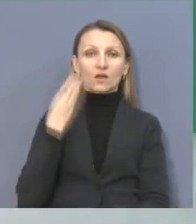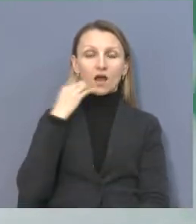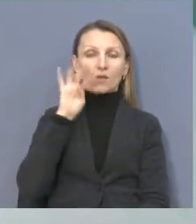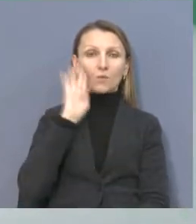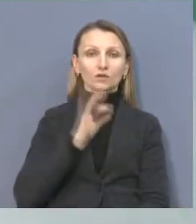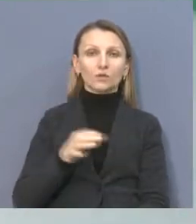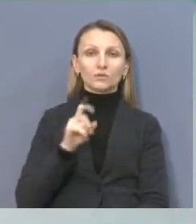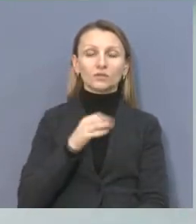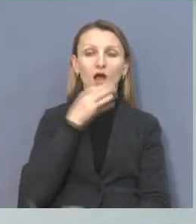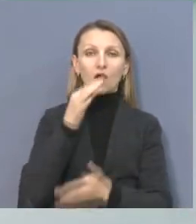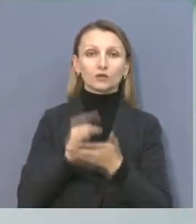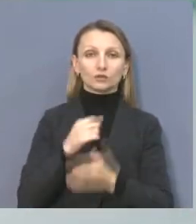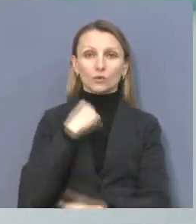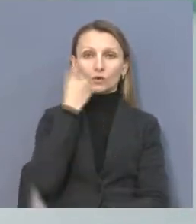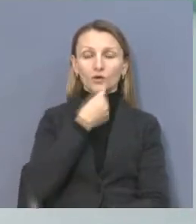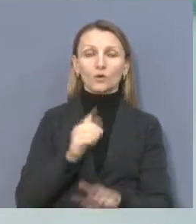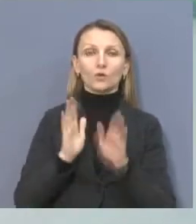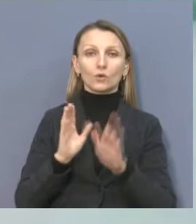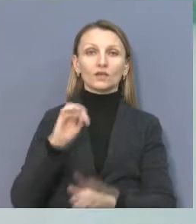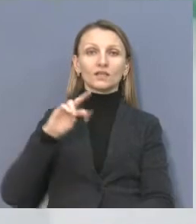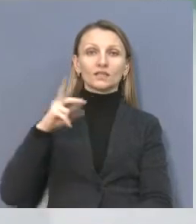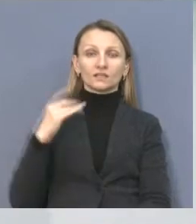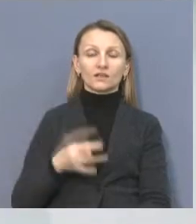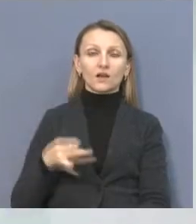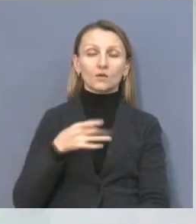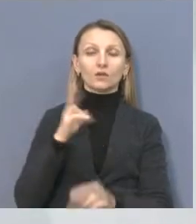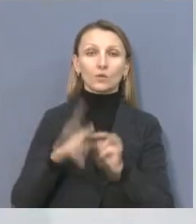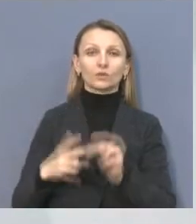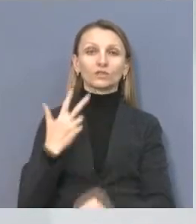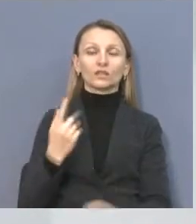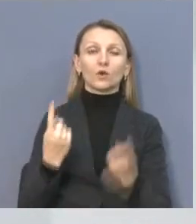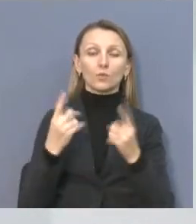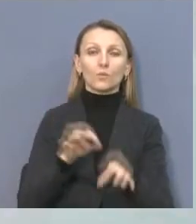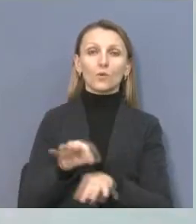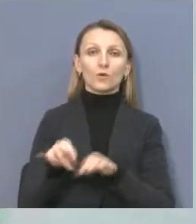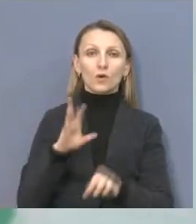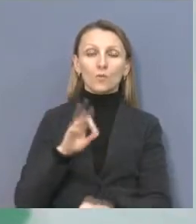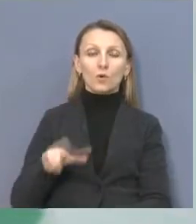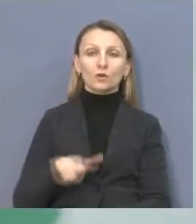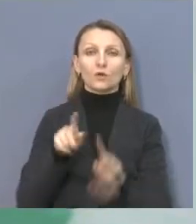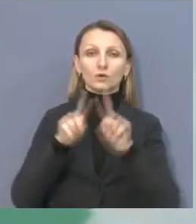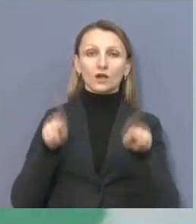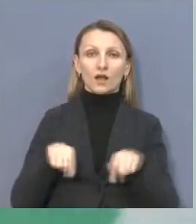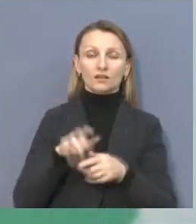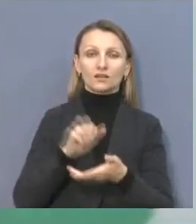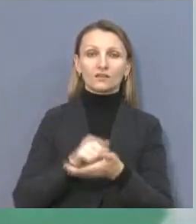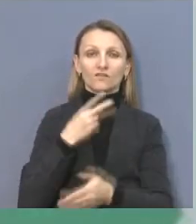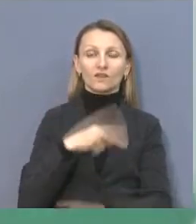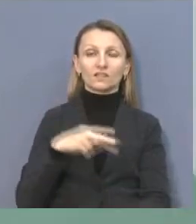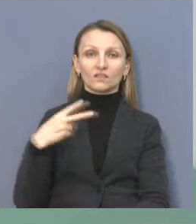за отчетный год только обе сельском районе завершены крупных три проекта в рамках дорожной карты занятости 2020